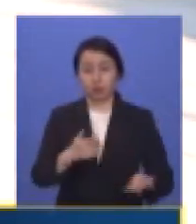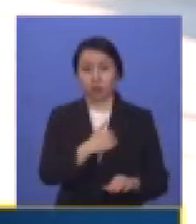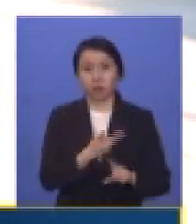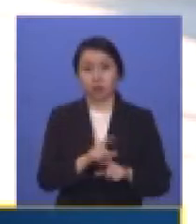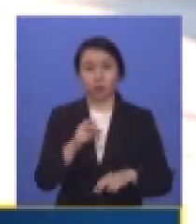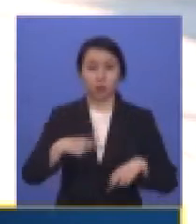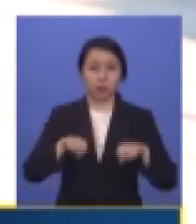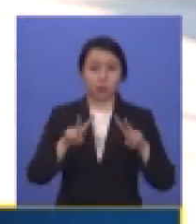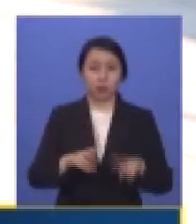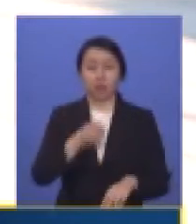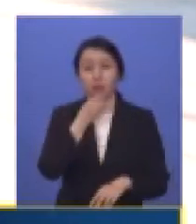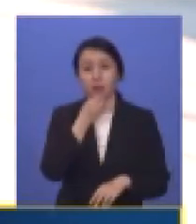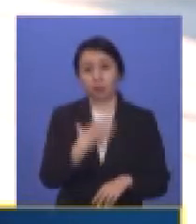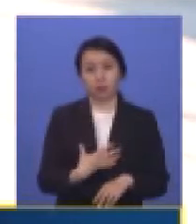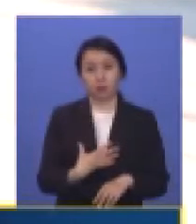потому что мне нравится.